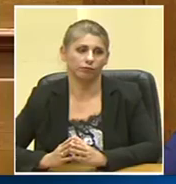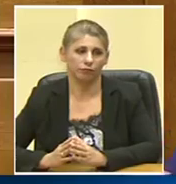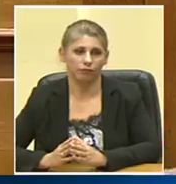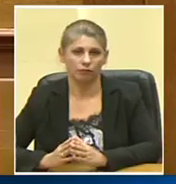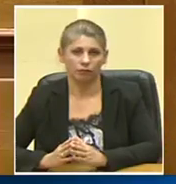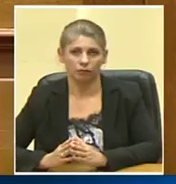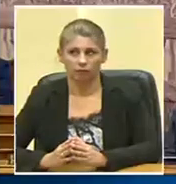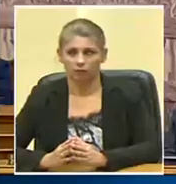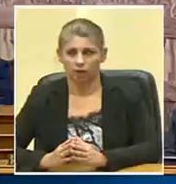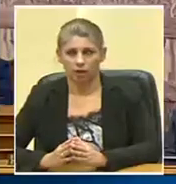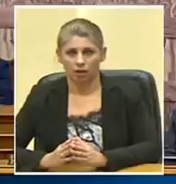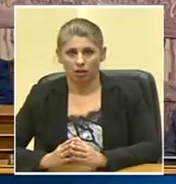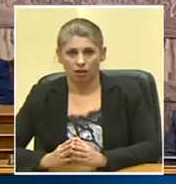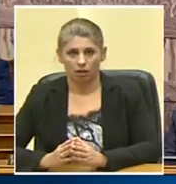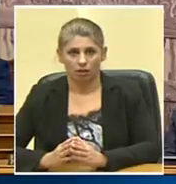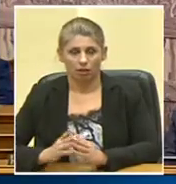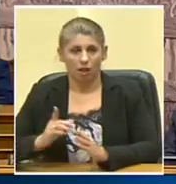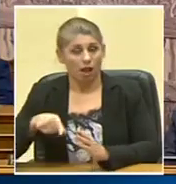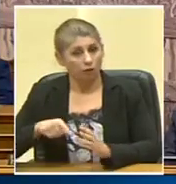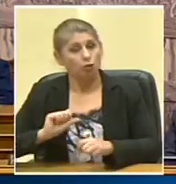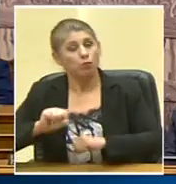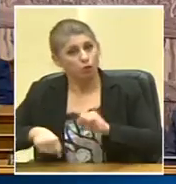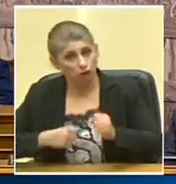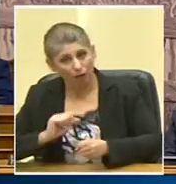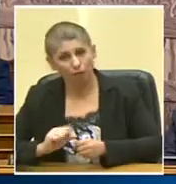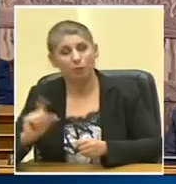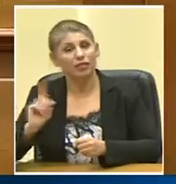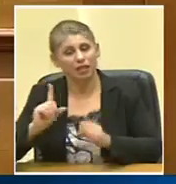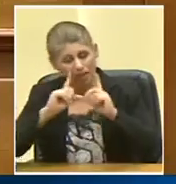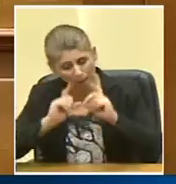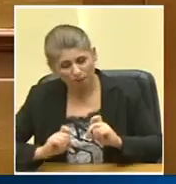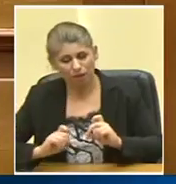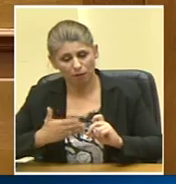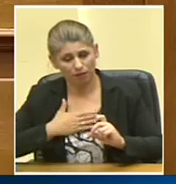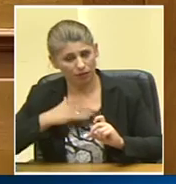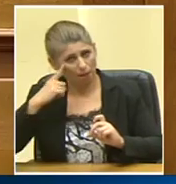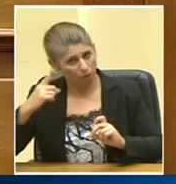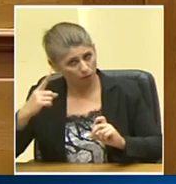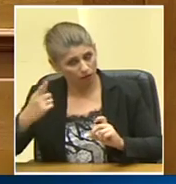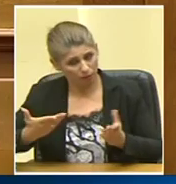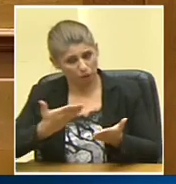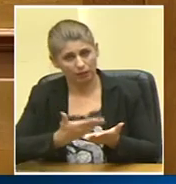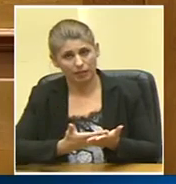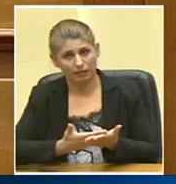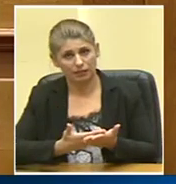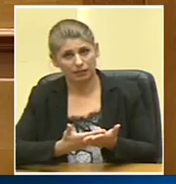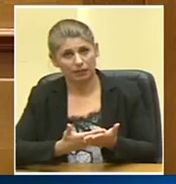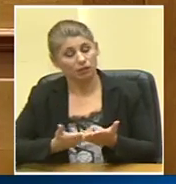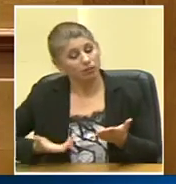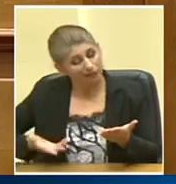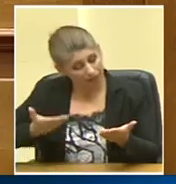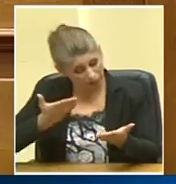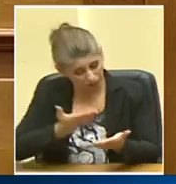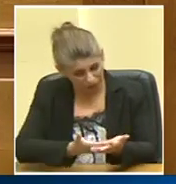Επομένως, αυτό που επιχειρούμε δεν είναι να επιβάλλουμε τις δικές μας απόψεις και προτάσεις. Τις καταθέτουμε